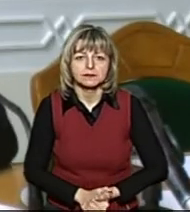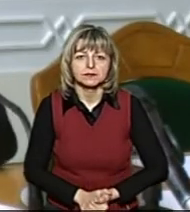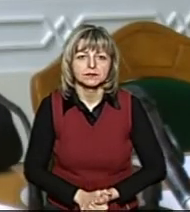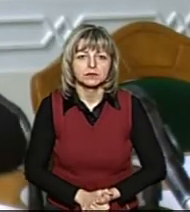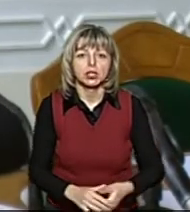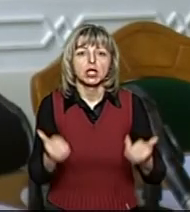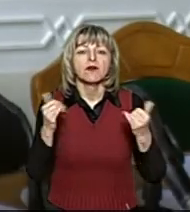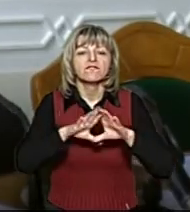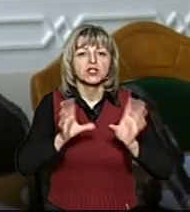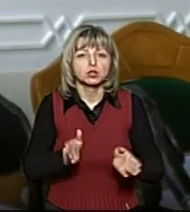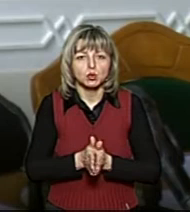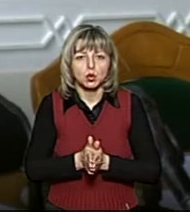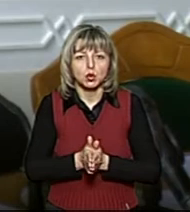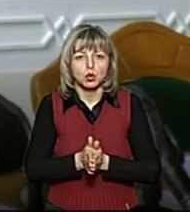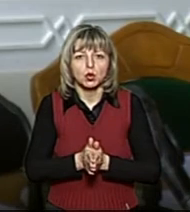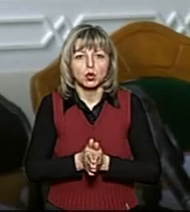Всього